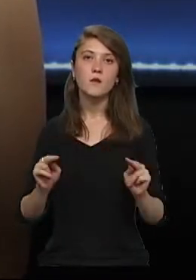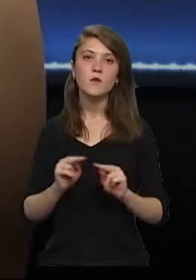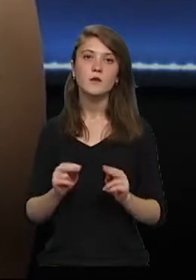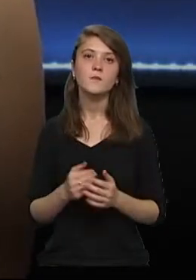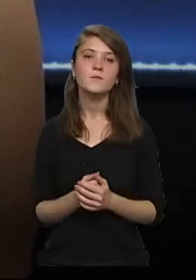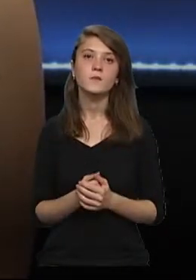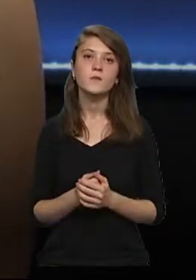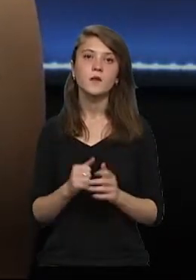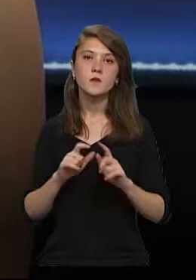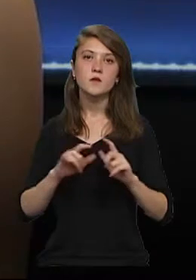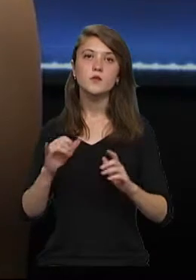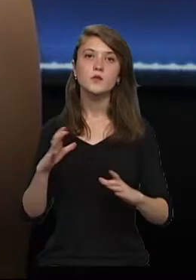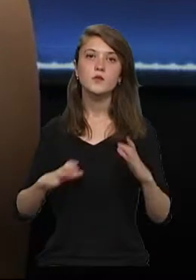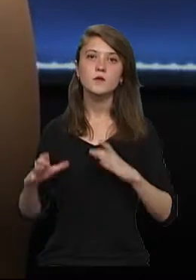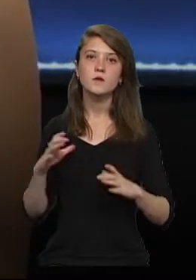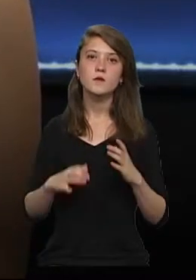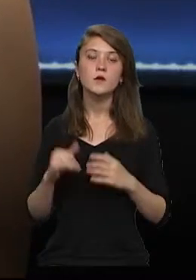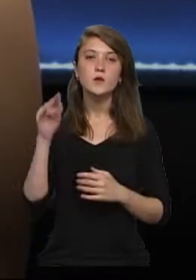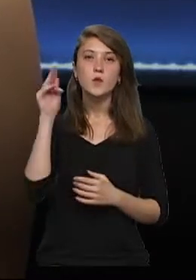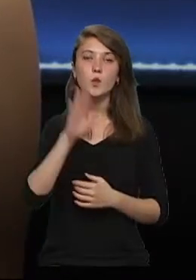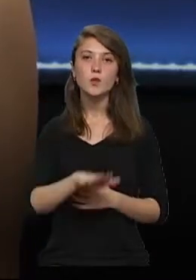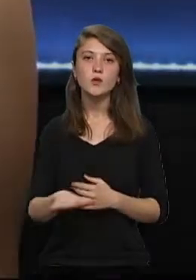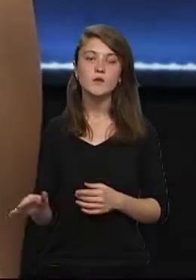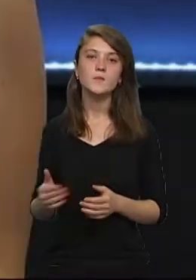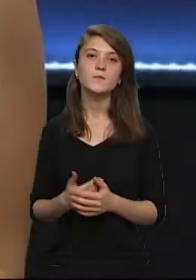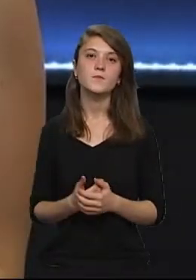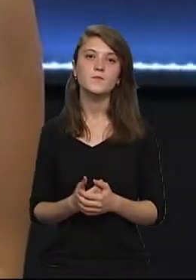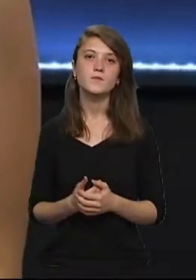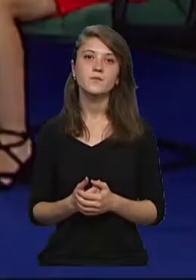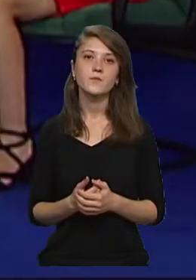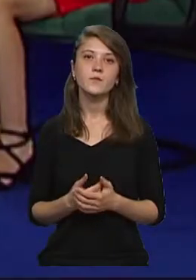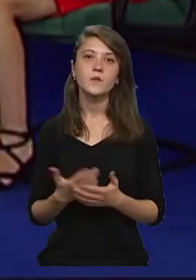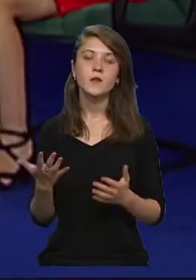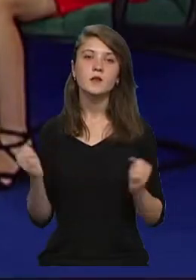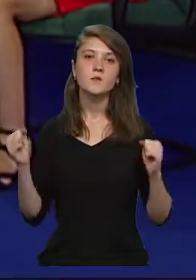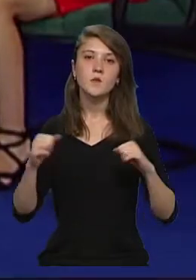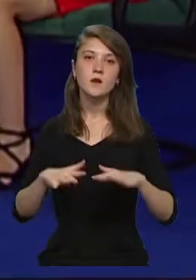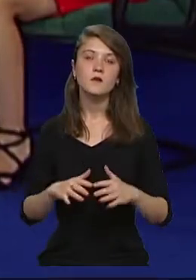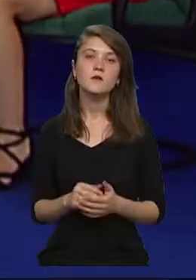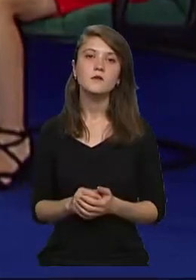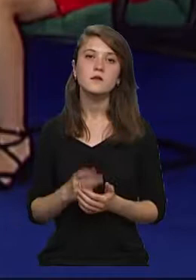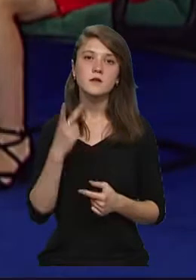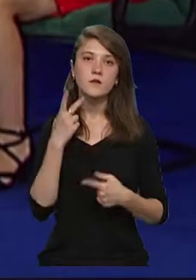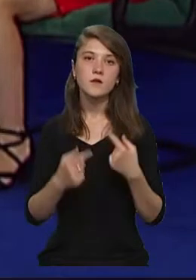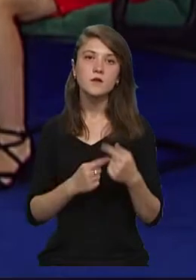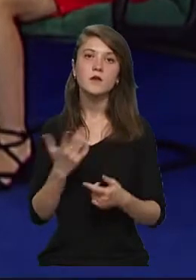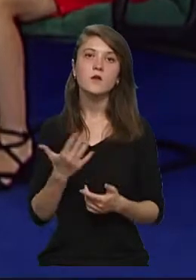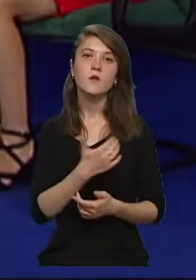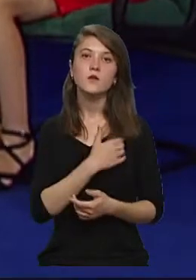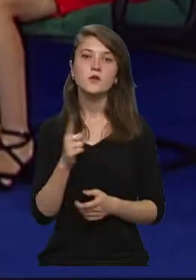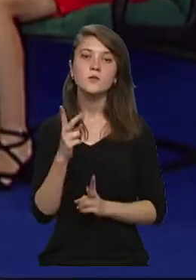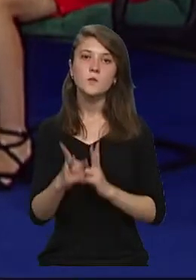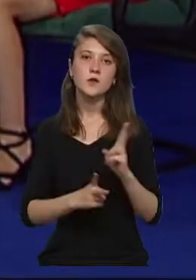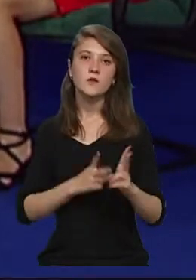закладів освіти, і студенти, і учні, які збираються постійно, які хочуть щось змінювати